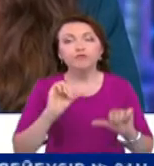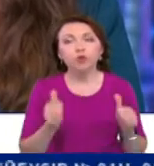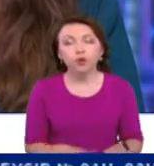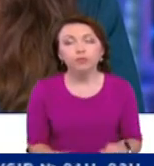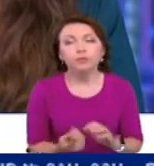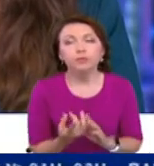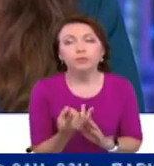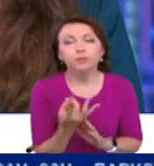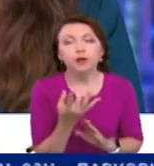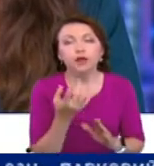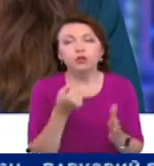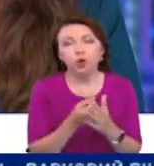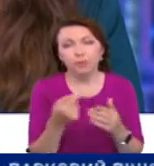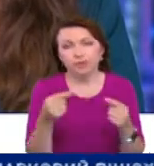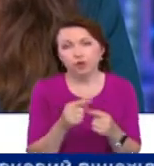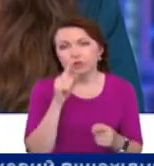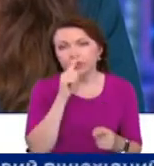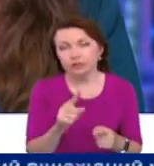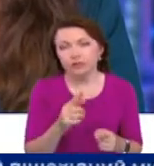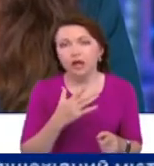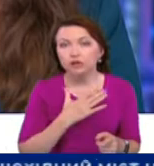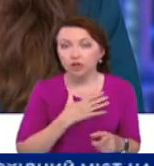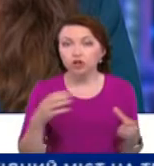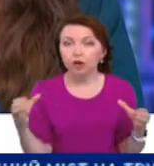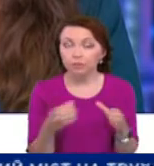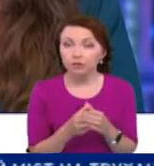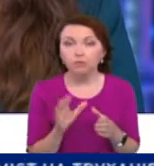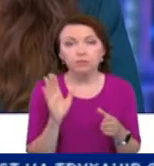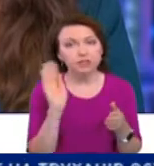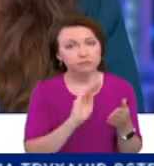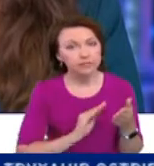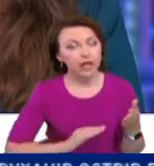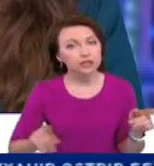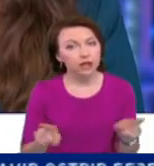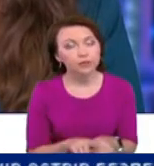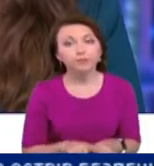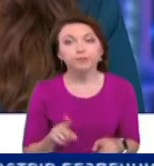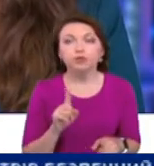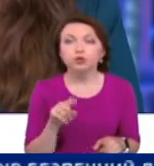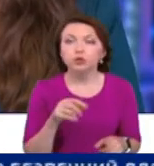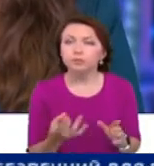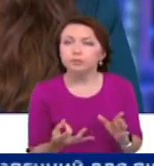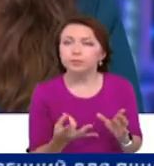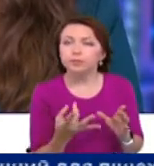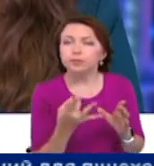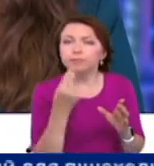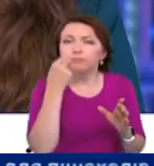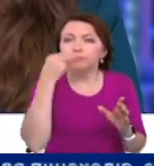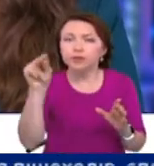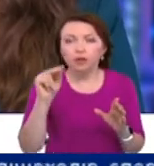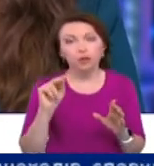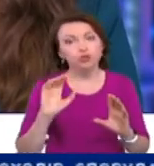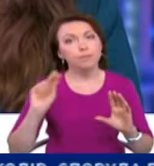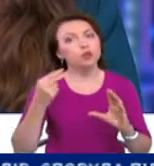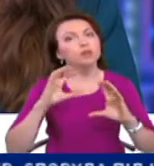на определенный месяц. Ну вот наша команда, мы расписали так, что у нас именно пик формы должен был прийти на чемпионат